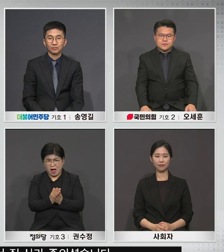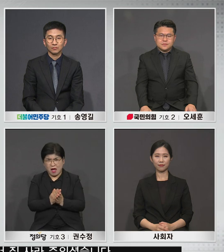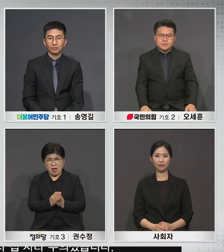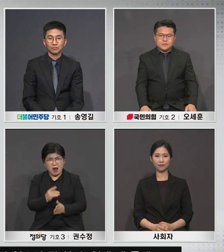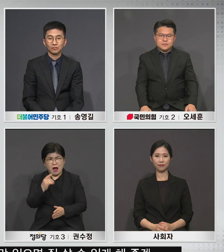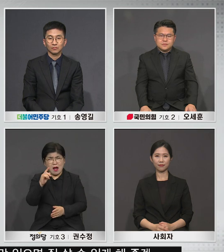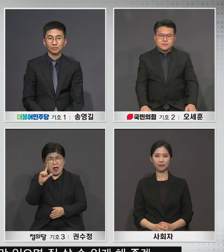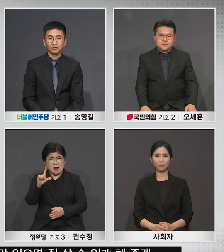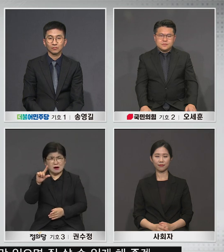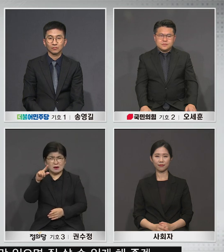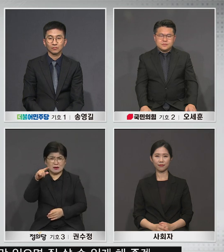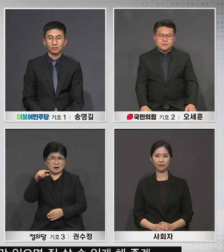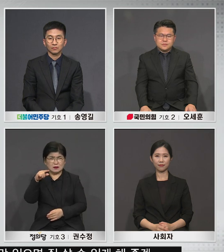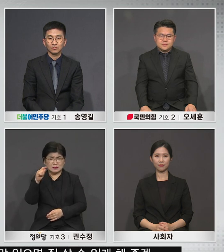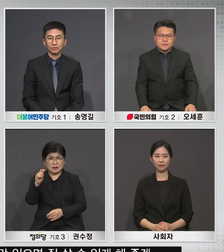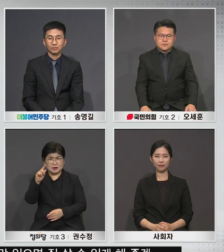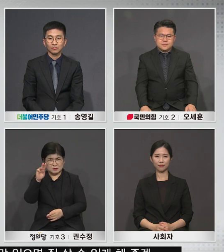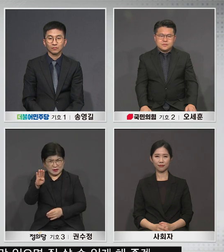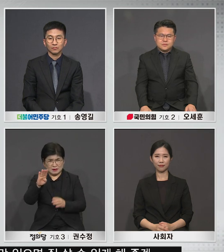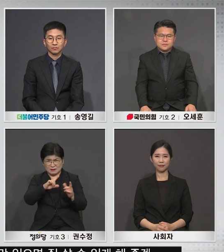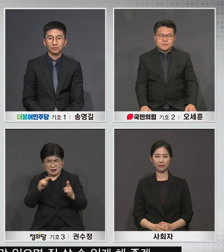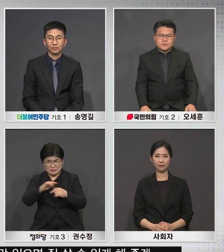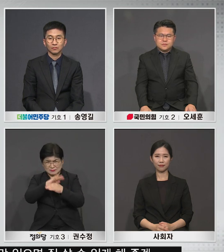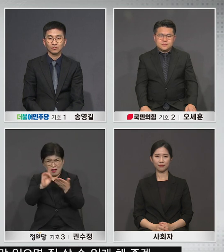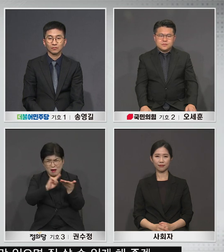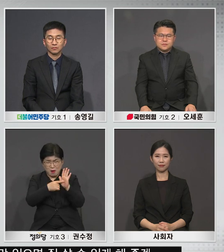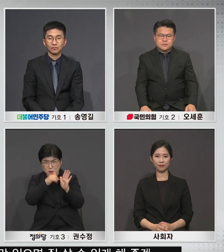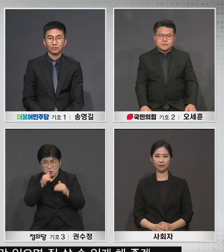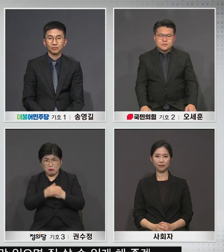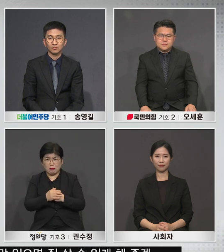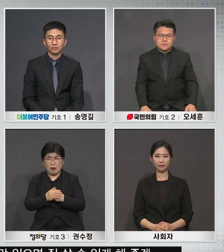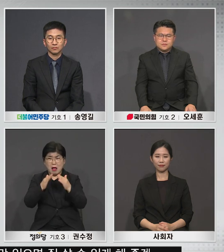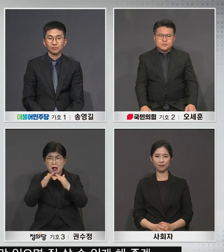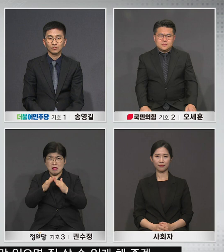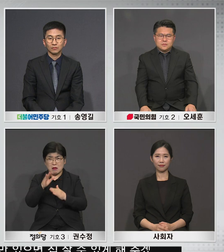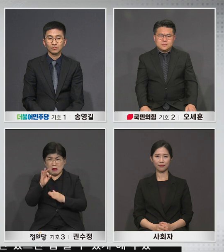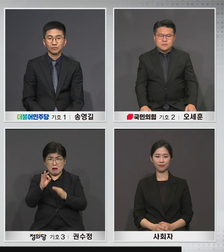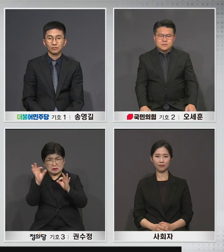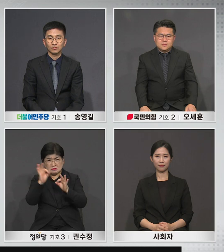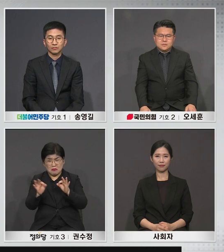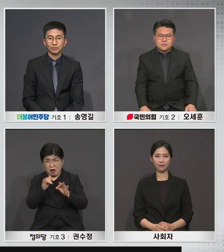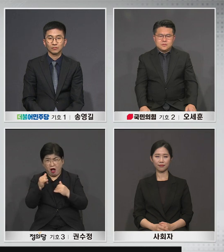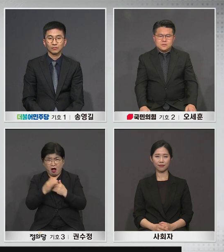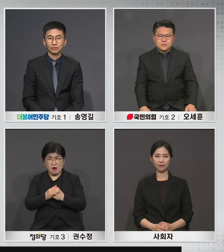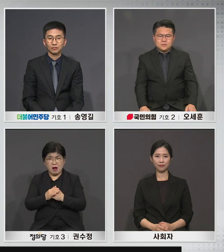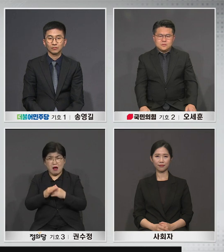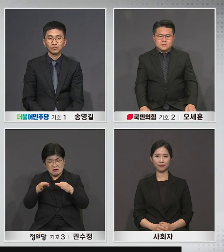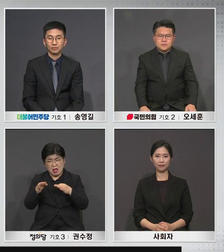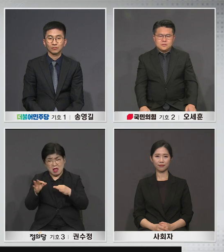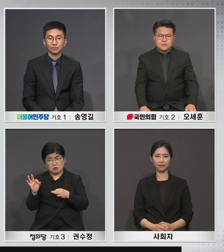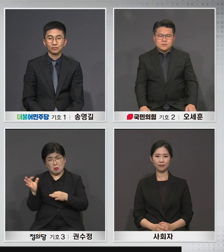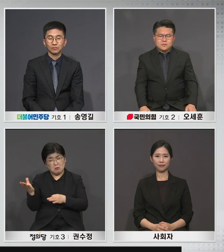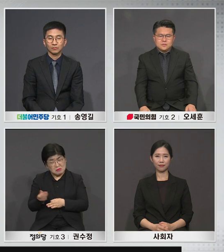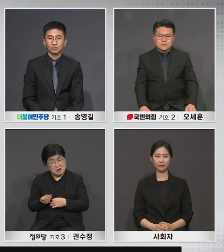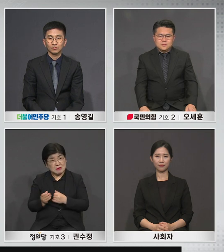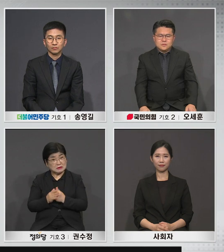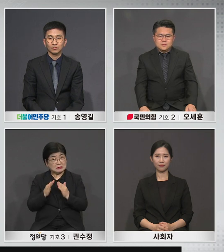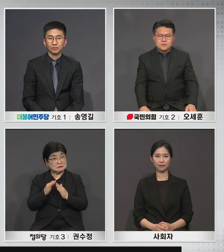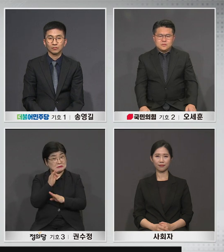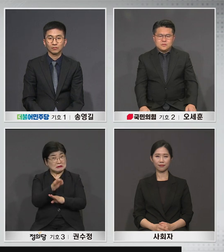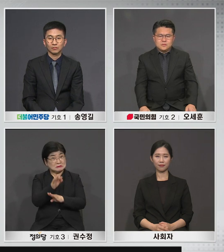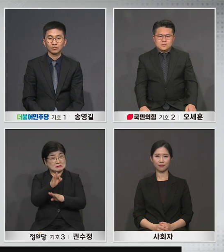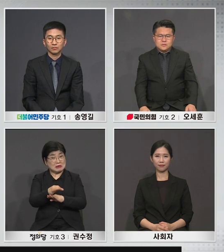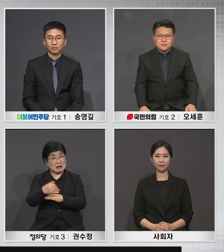발표하셨었습니다. 집값의 10%만 있으면 은행에 빚을 내서 집을 사라고 해주셨는데요. 비판이 많습니다.